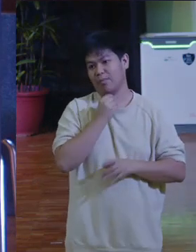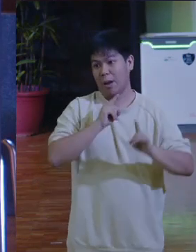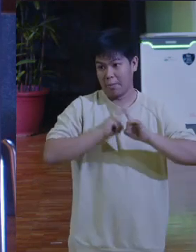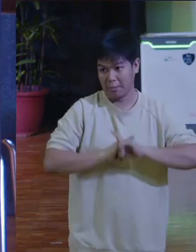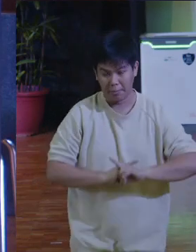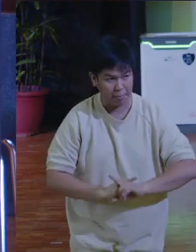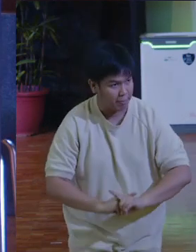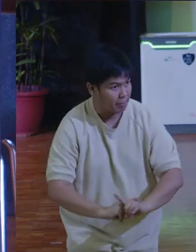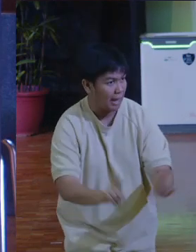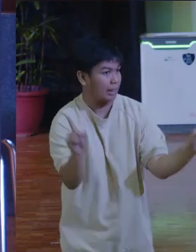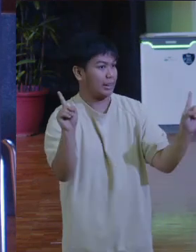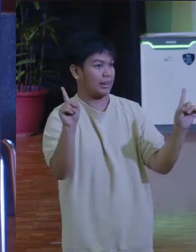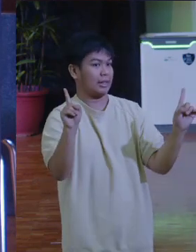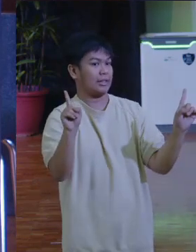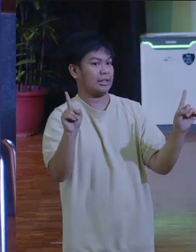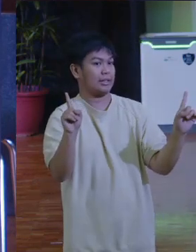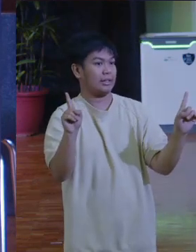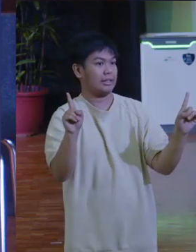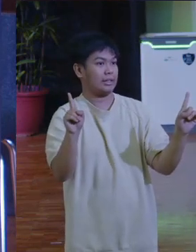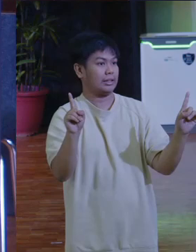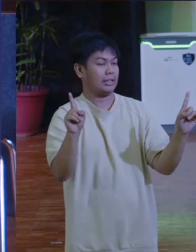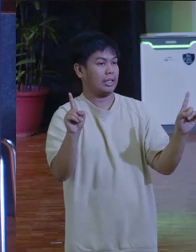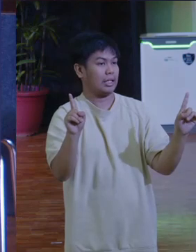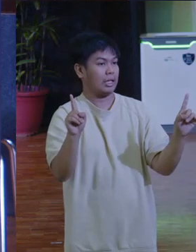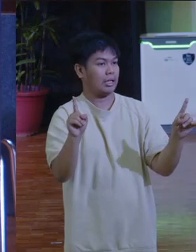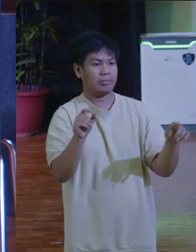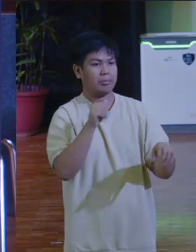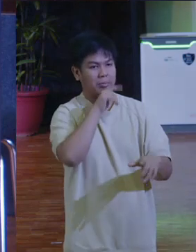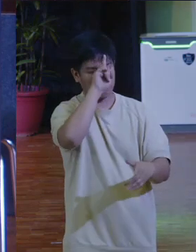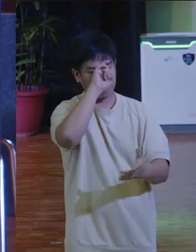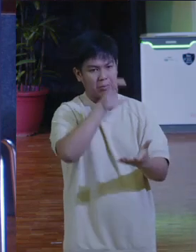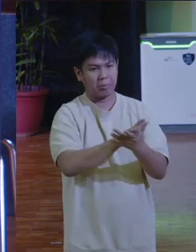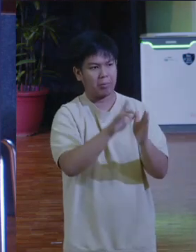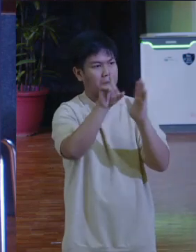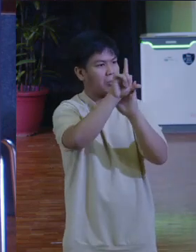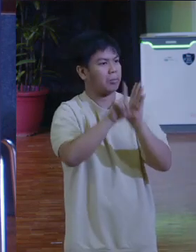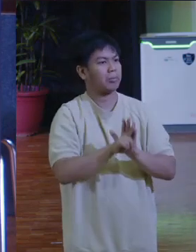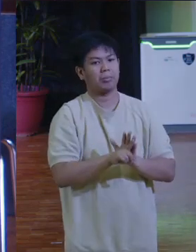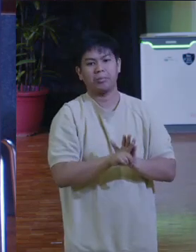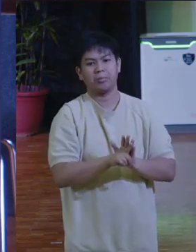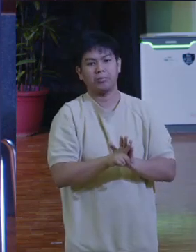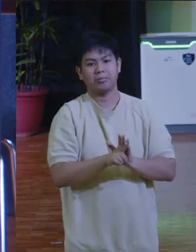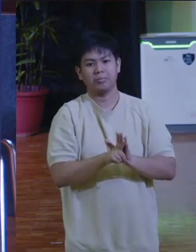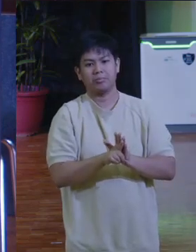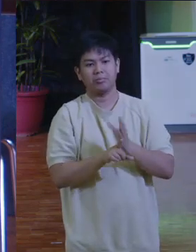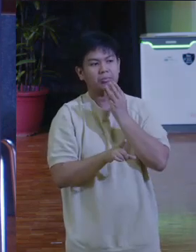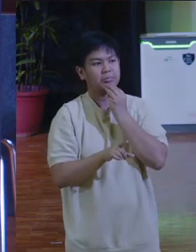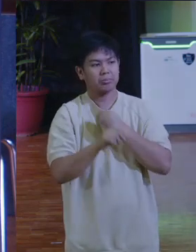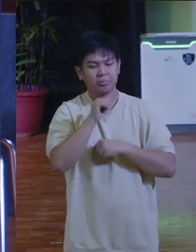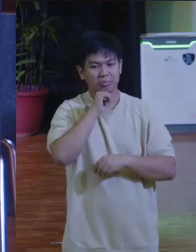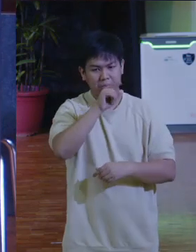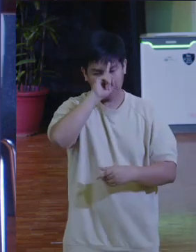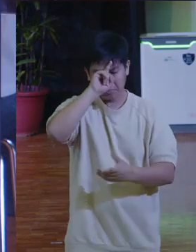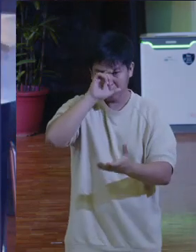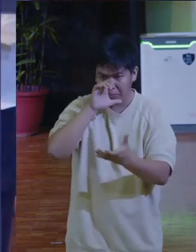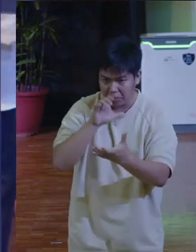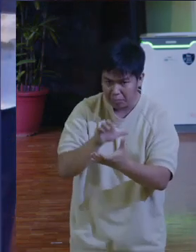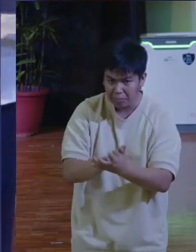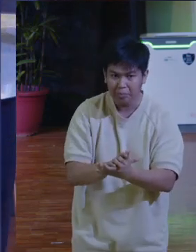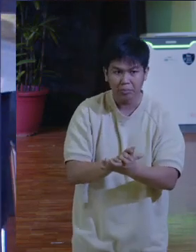Ngunit, hindi nila sinunod ang batas. Hindi nila sinunod ang Sabbath